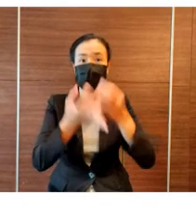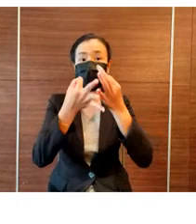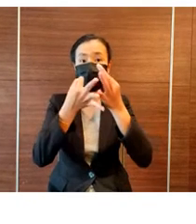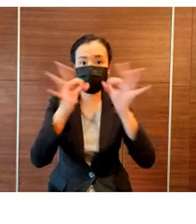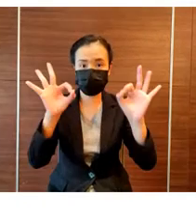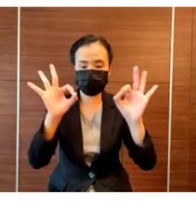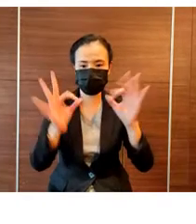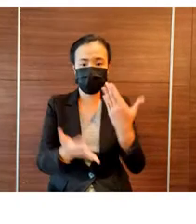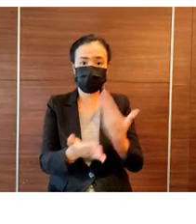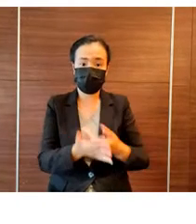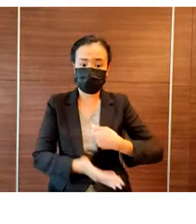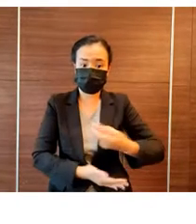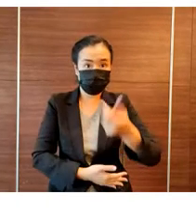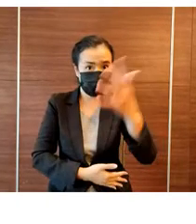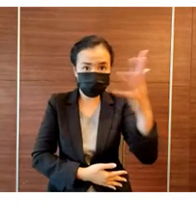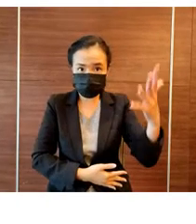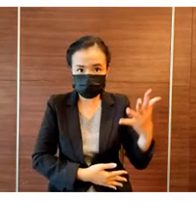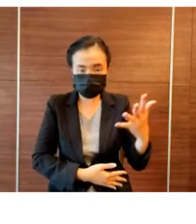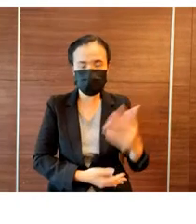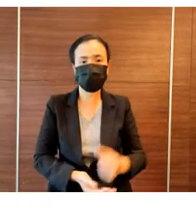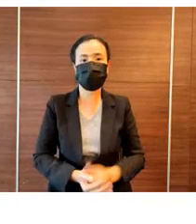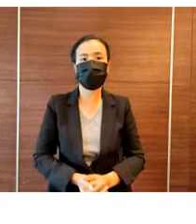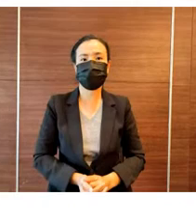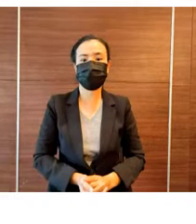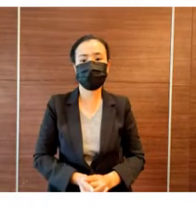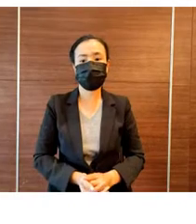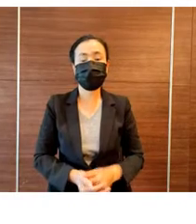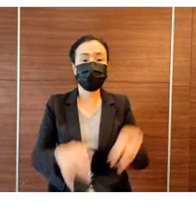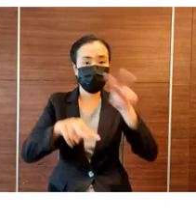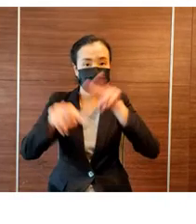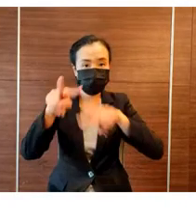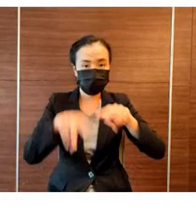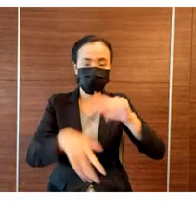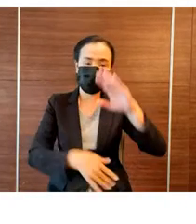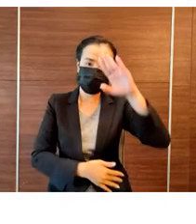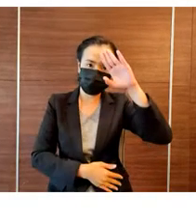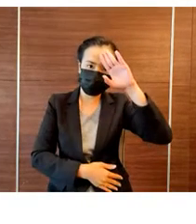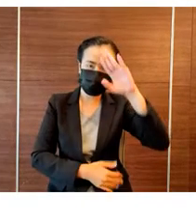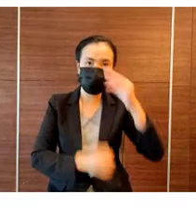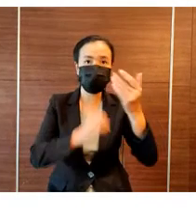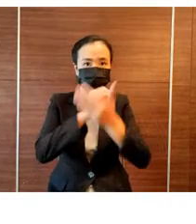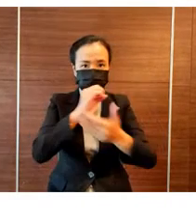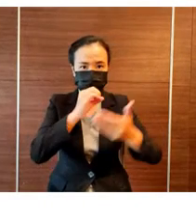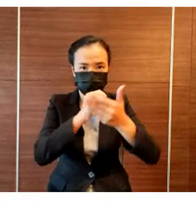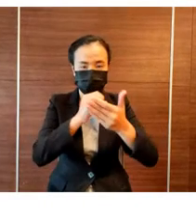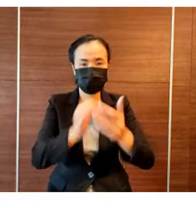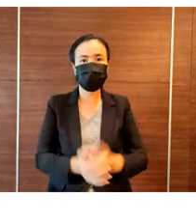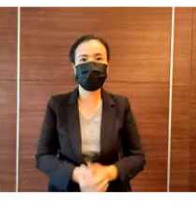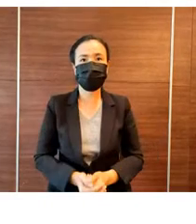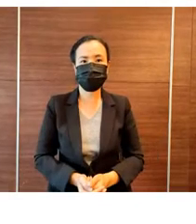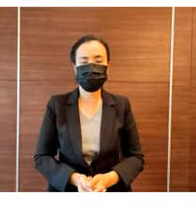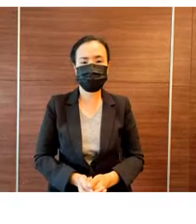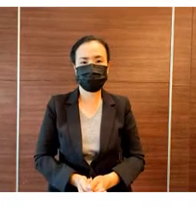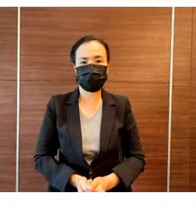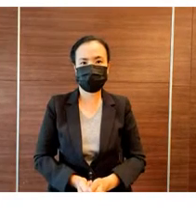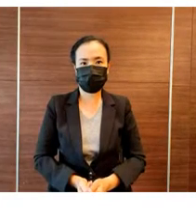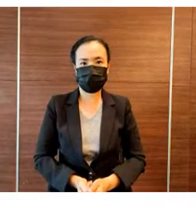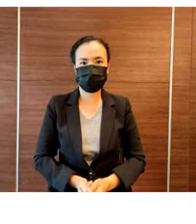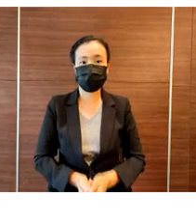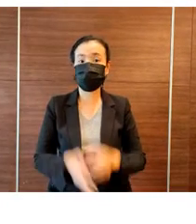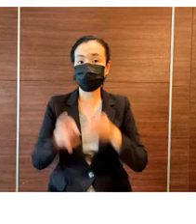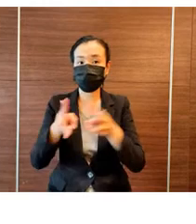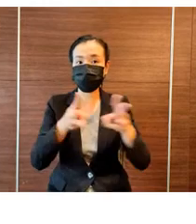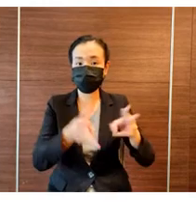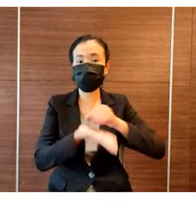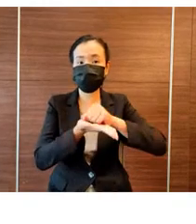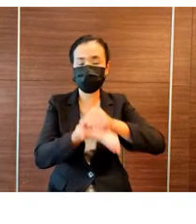นะครับไม่เสียค่าใช้จ่ายเลยใดๆทั้งสิ้นนะครับในการดูแลผู้ป่วยแล้วก็ผู้ใช้ยาเสพติดมาโดยตลอดนะครับซึ่งก็มีรูปแบบการ